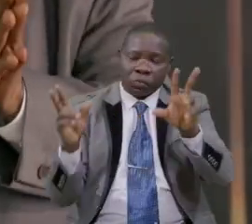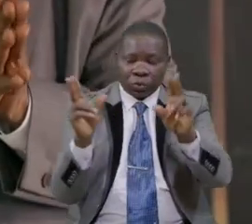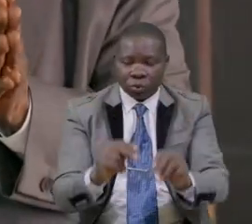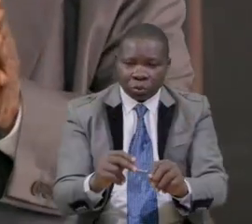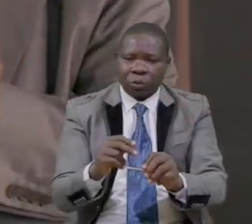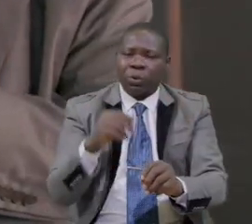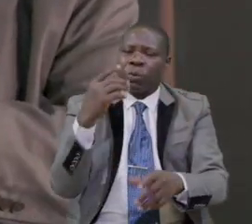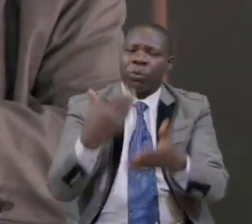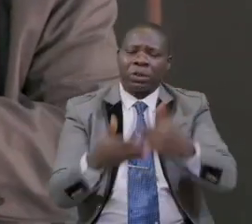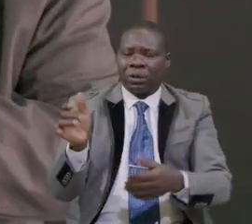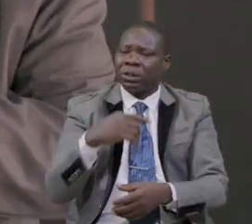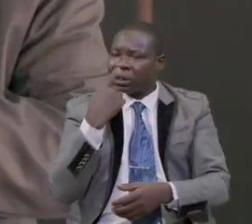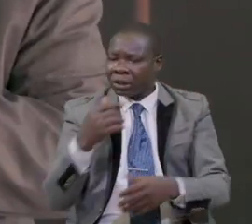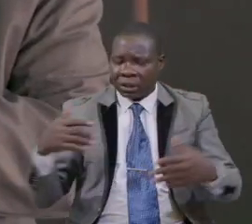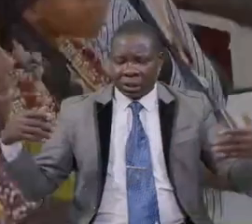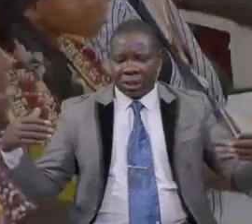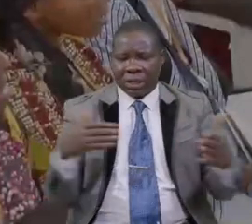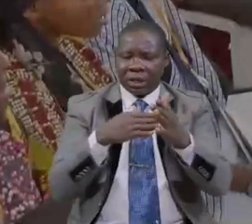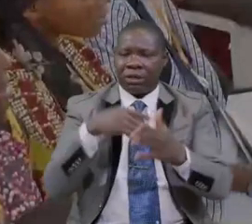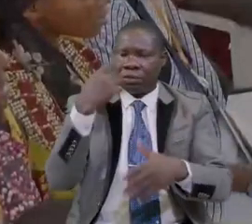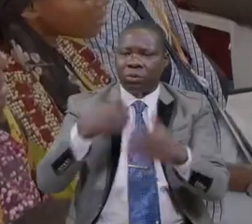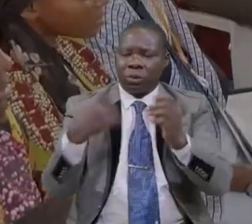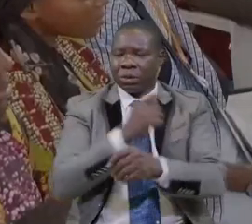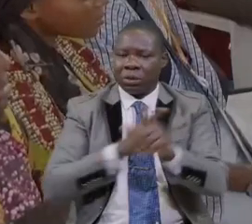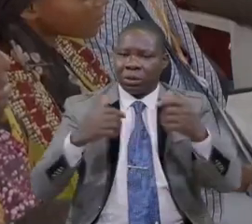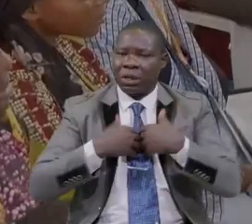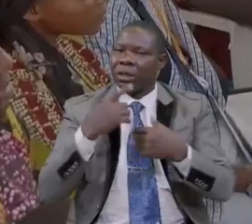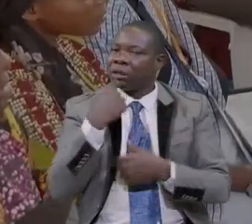dit, ça n'a pas de sens.